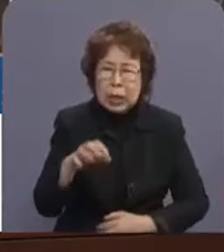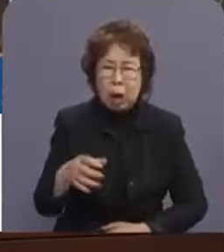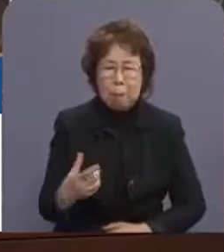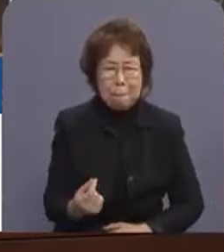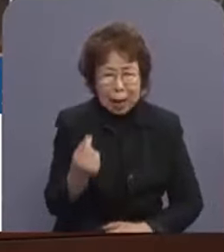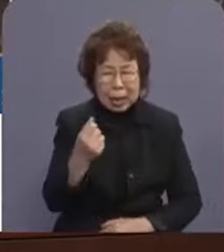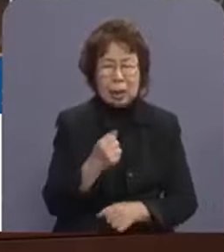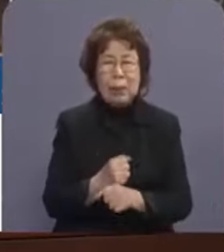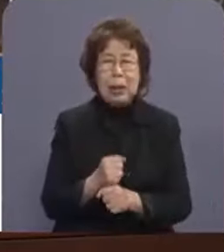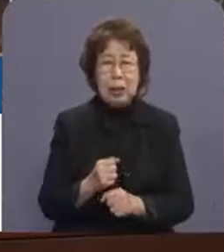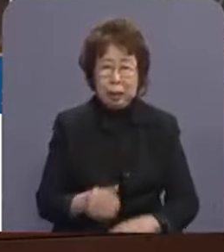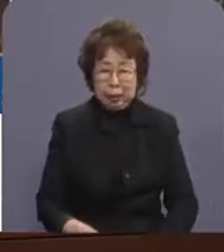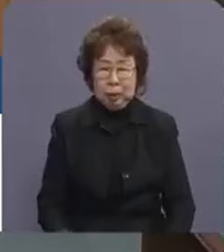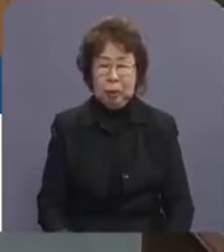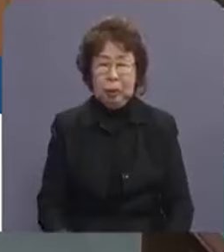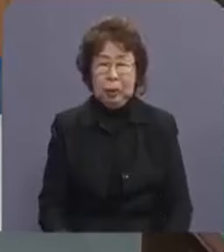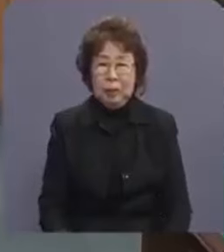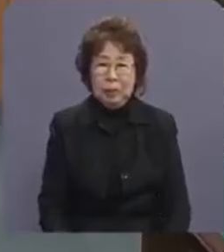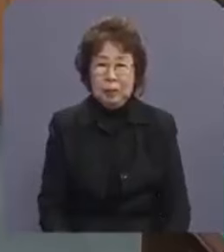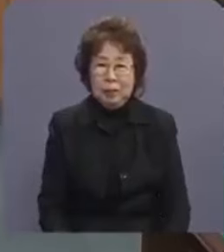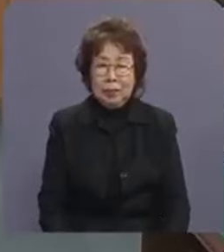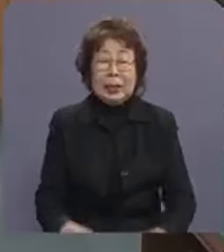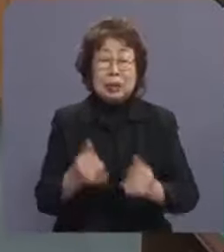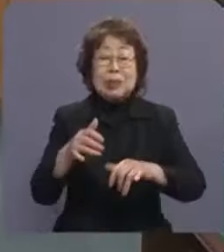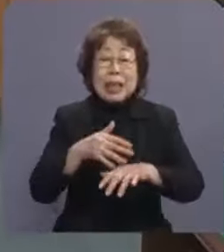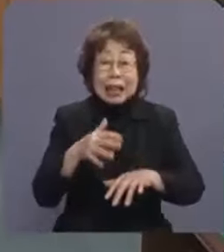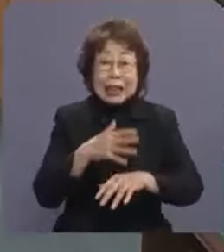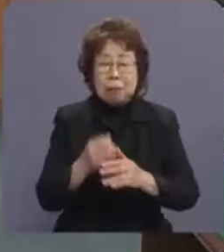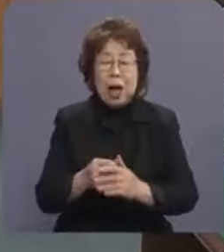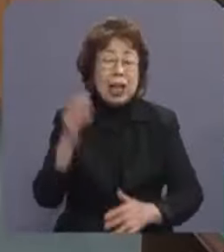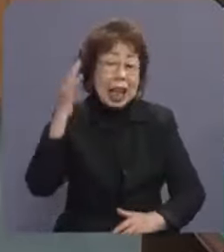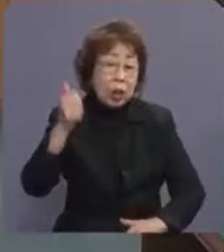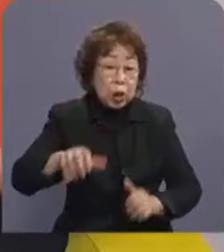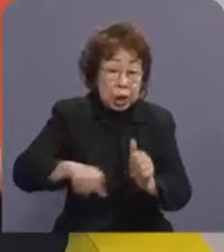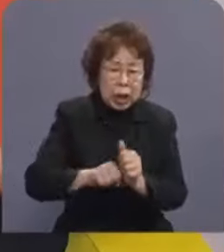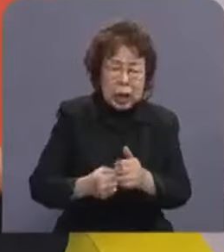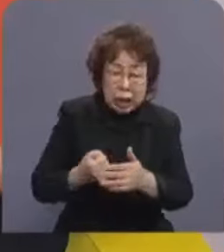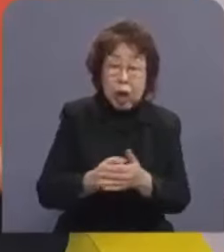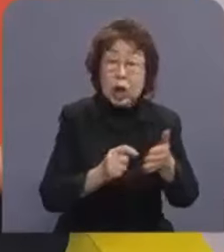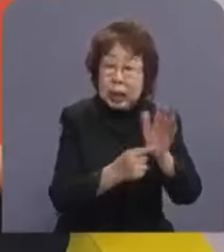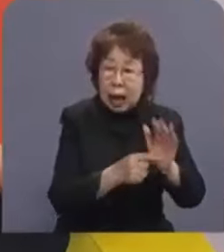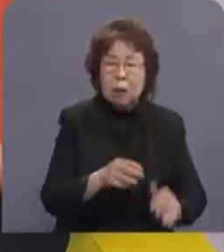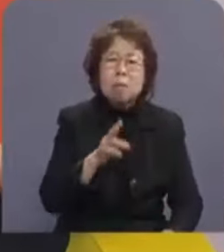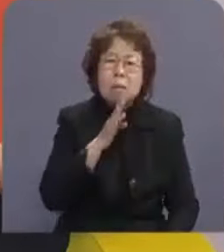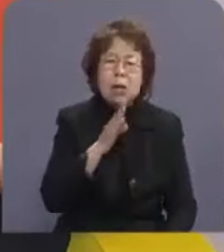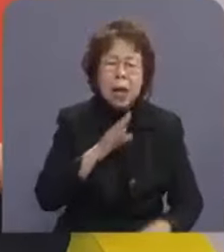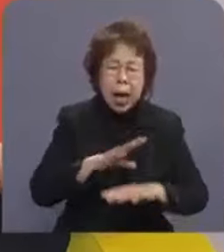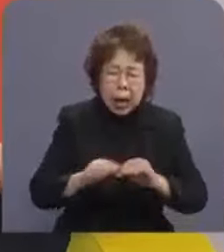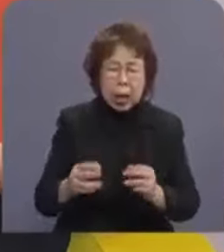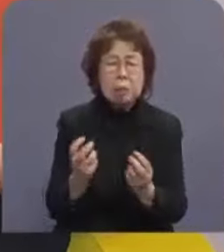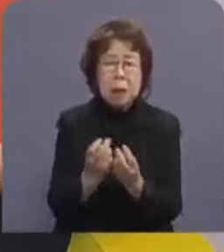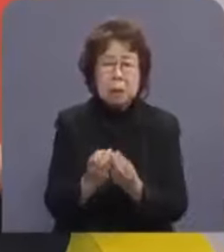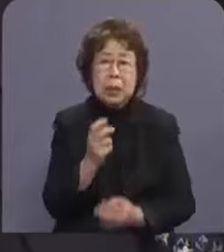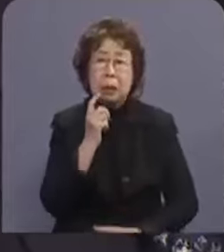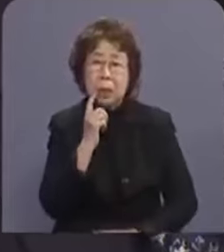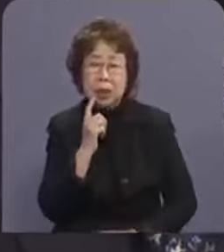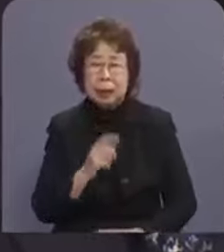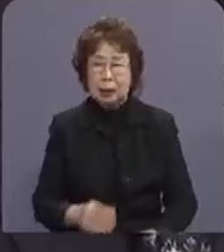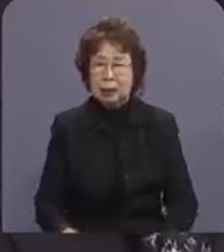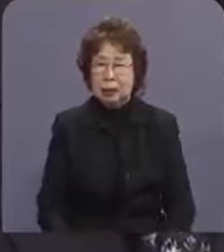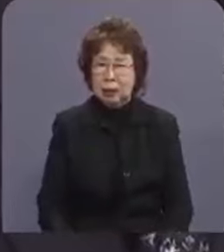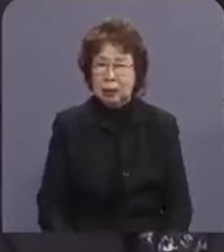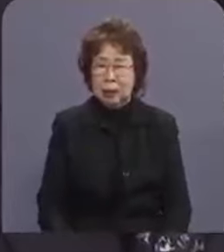빨리 가동시키는 것이 시민단체는 대통령실 결단만이 유일한 해결책이라는 주장입니다